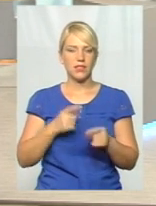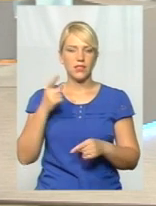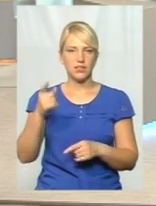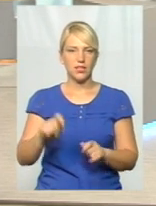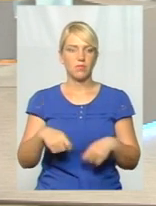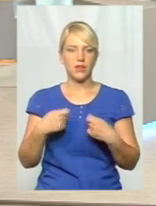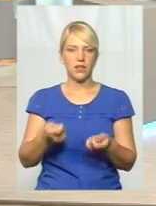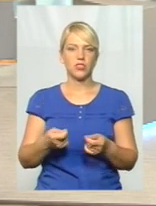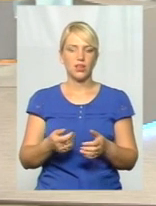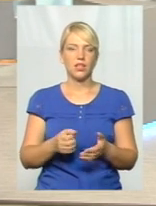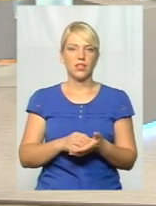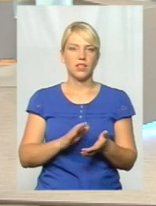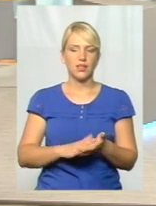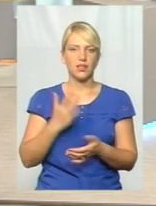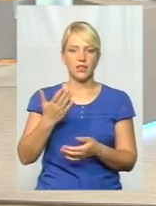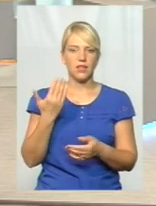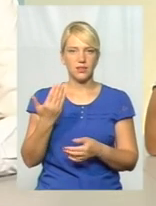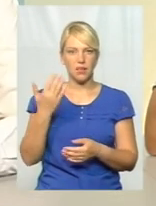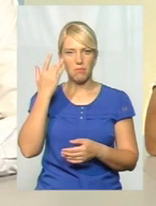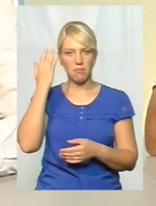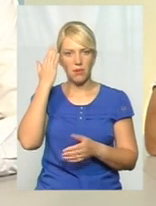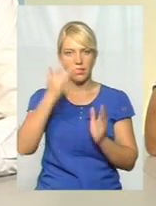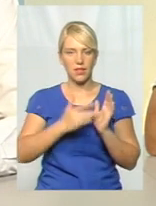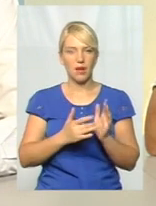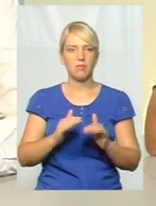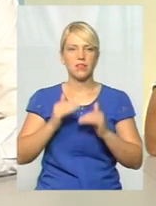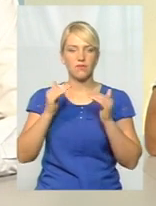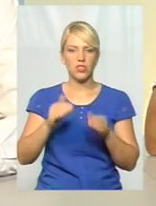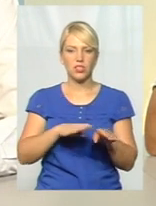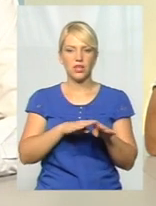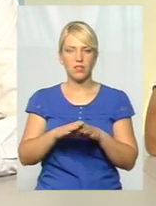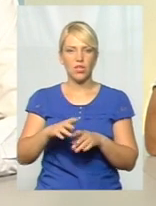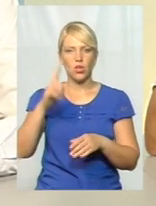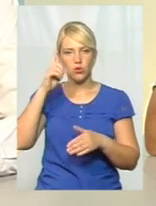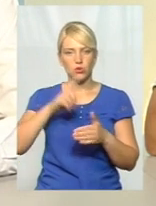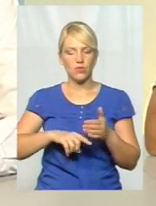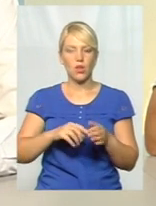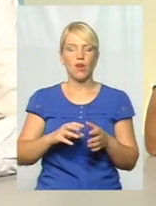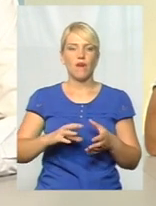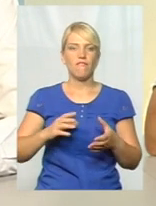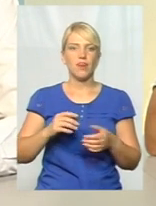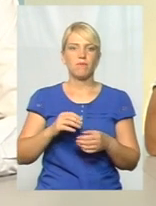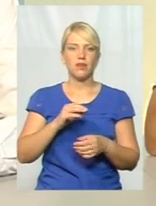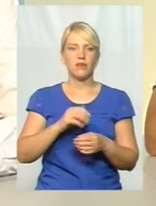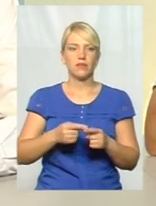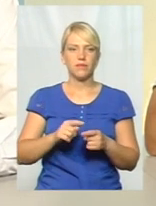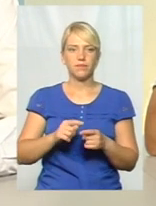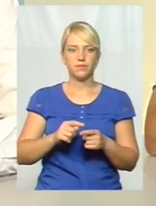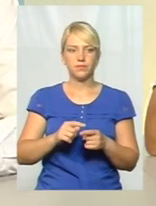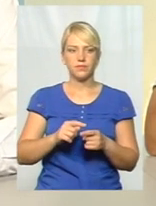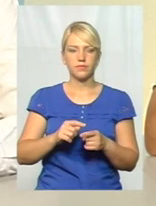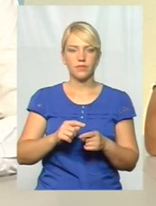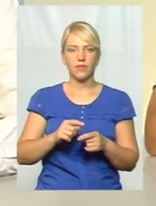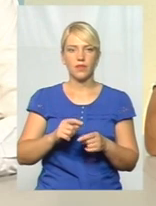передача даних. А її мета – підвищення рівня достовірності вимірювання об'єму природного газу комерційними вузлами обліку